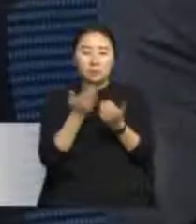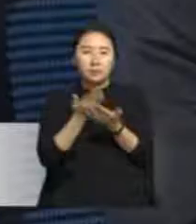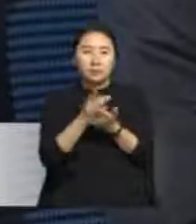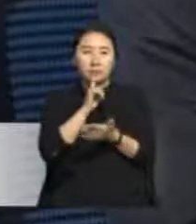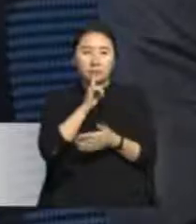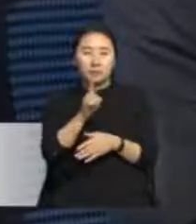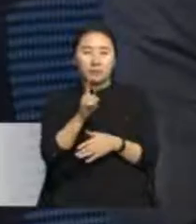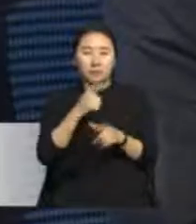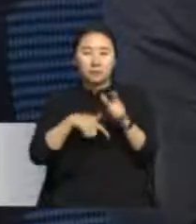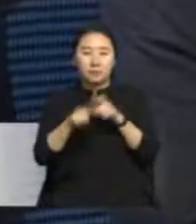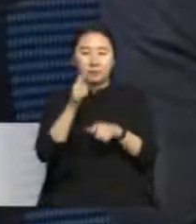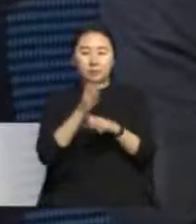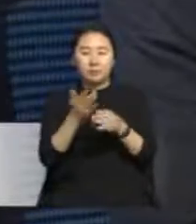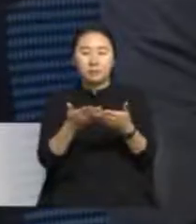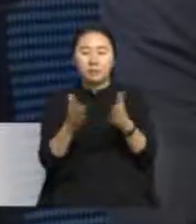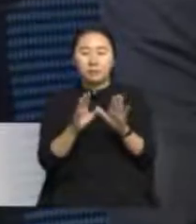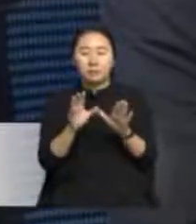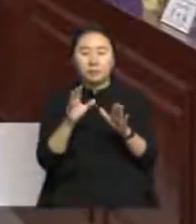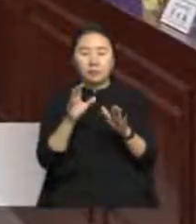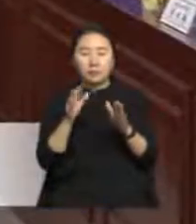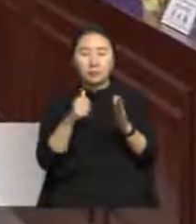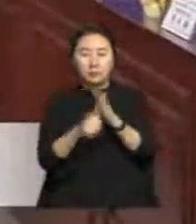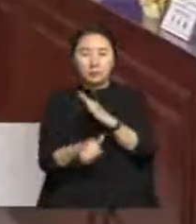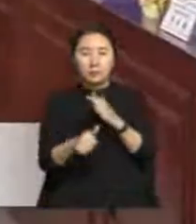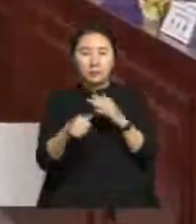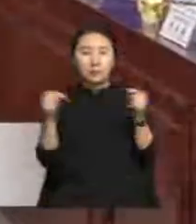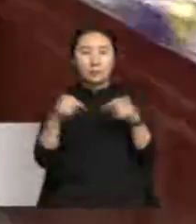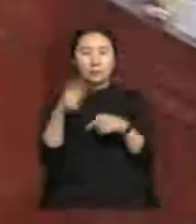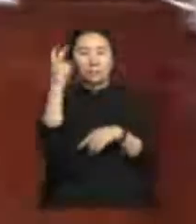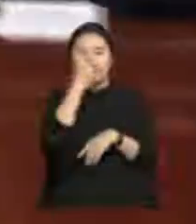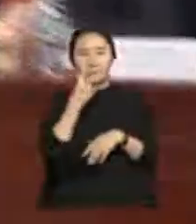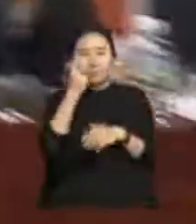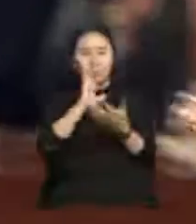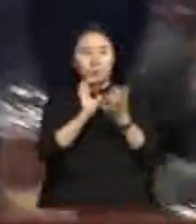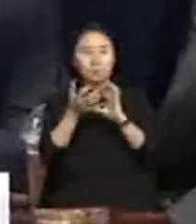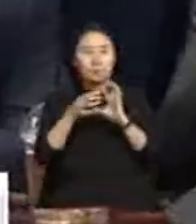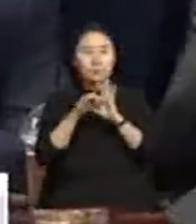구했습니다. 더불어민주당 이인영 원내대표는 심도있는